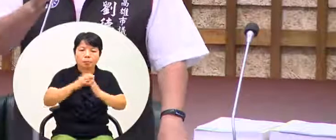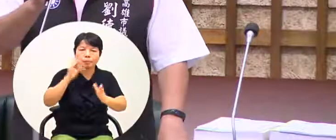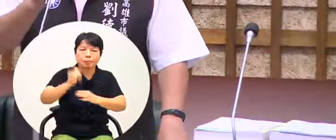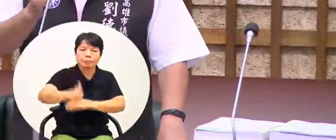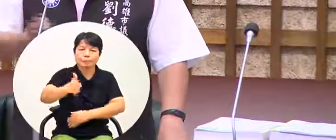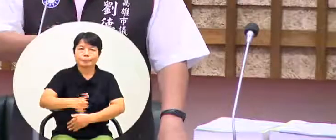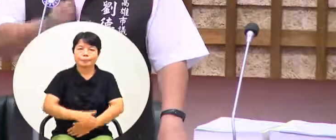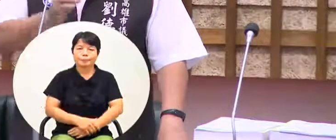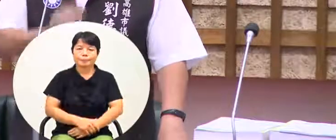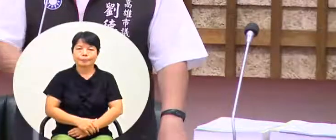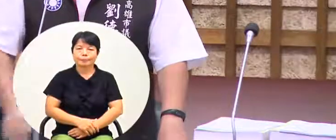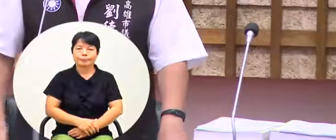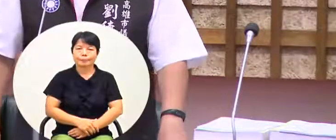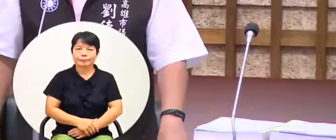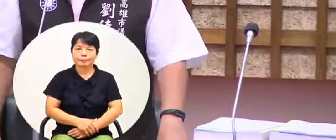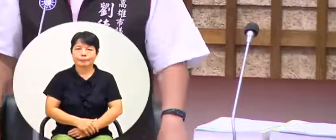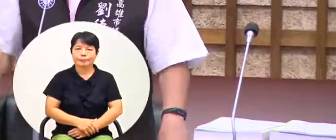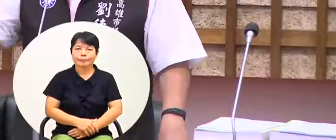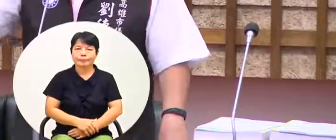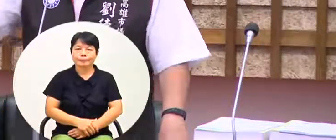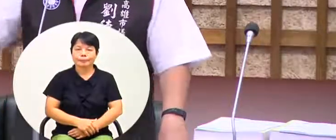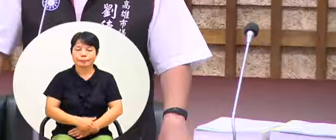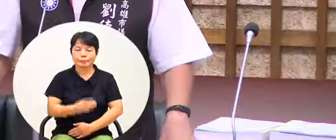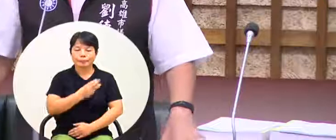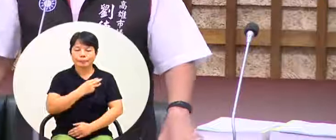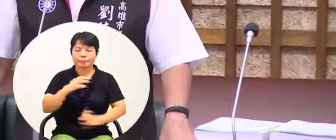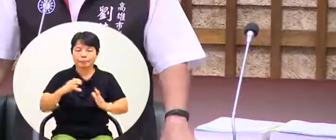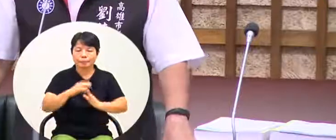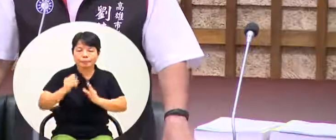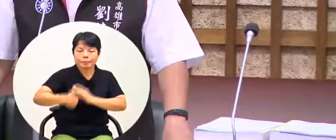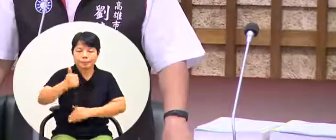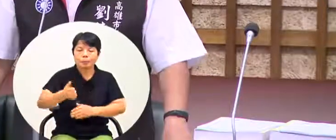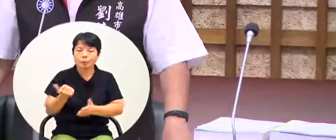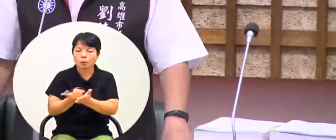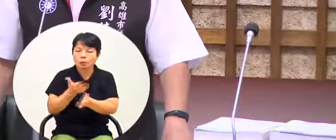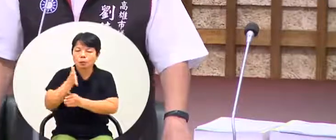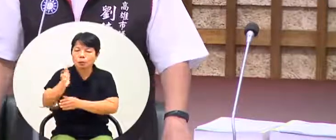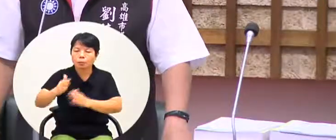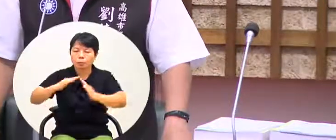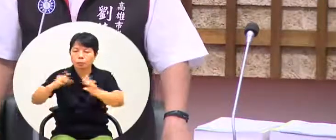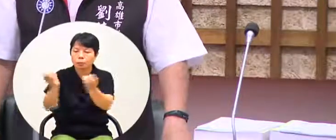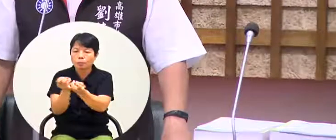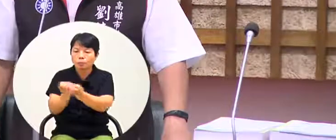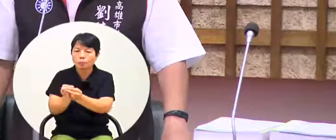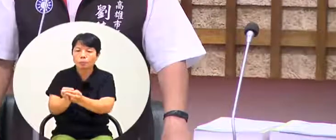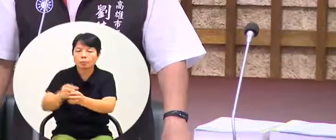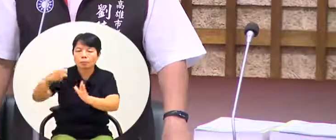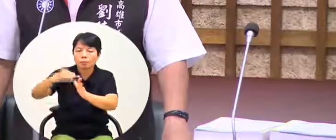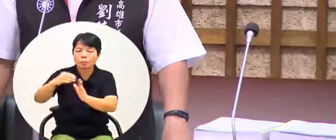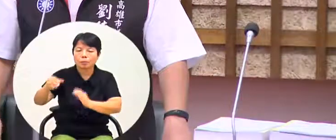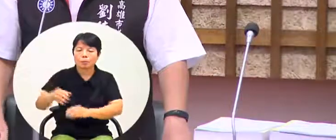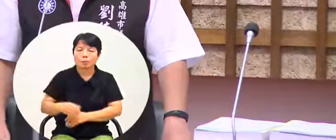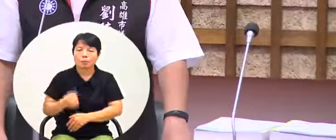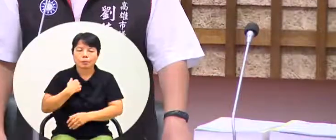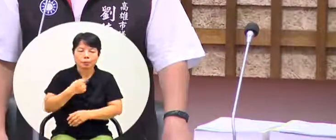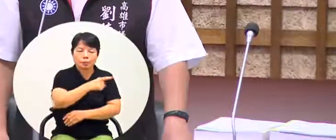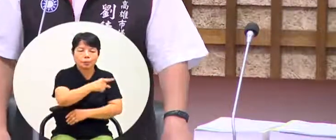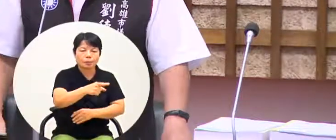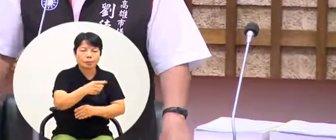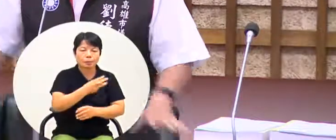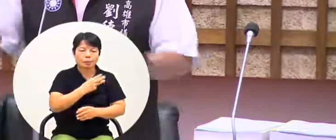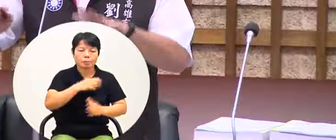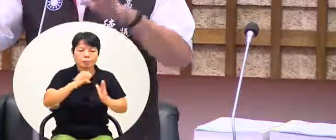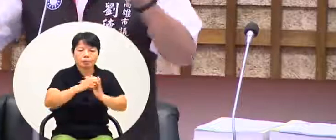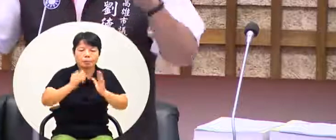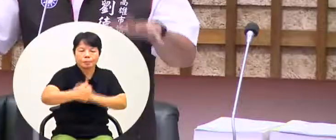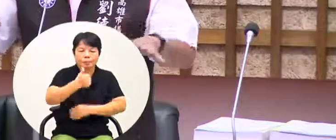赵局长，我是刚刚问这个都发局局长，我是认为赵局长也是蛮坚持在这上面的，在这个坚持的当下，我是